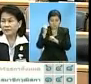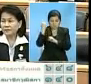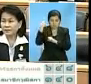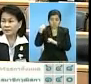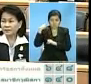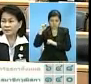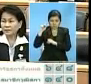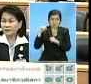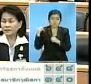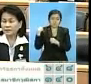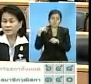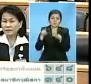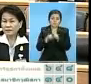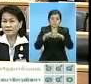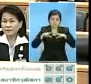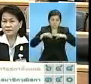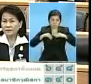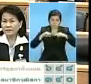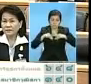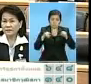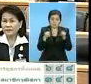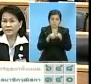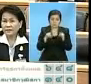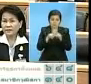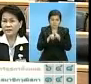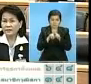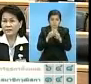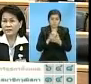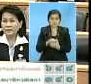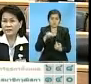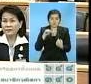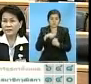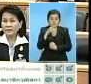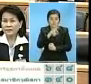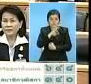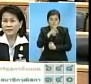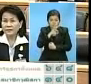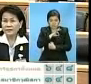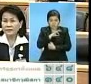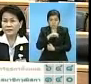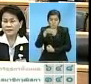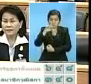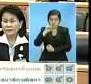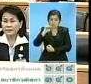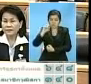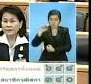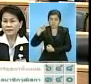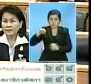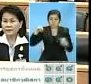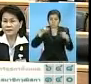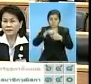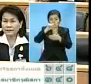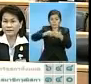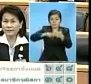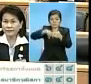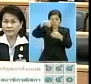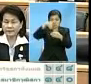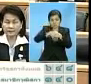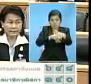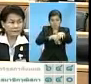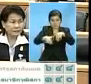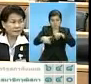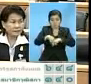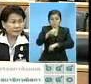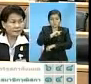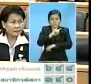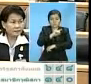ผมเห็นชอบในหลักการในการให้มีสมาชิกสภาร่างรัฐธรรมนูญที่มาจากการเลือกตั้งของพี่น้องประชาชนโดยตรง